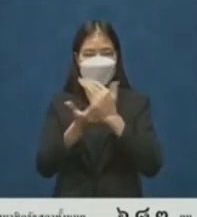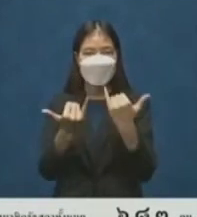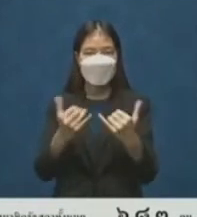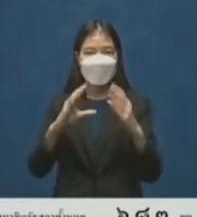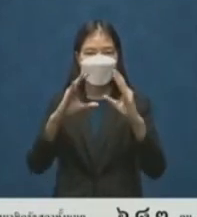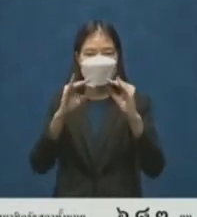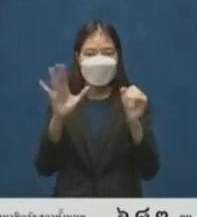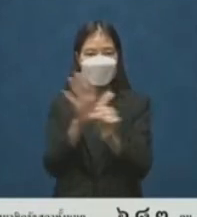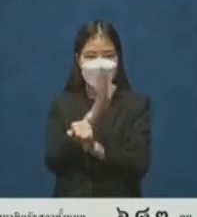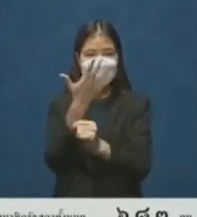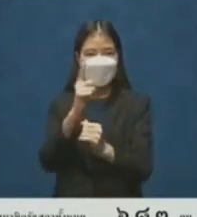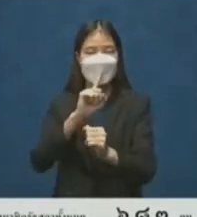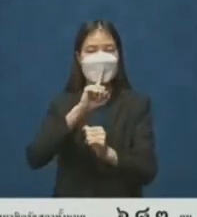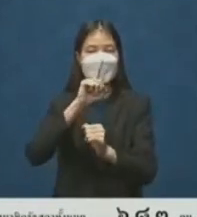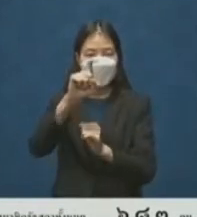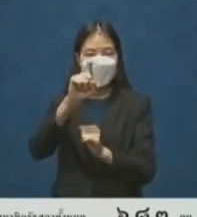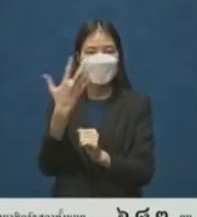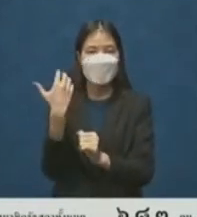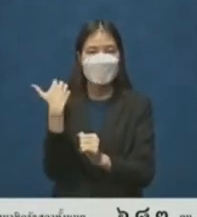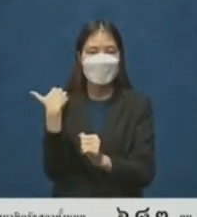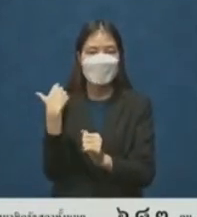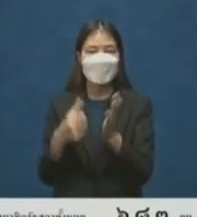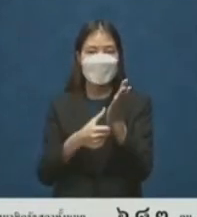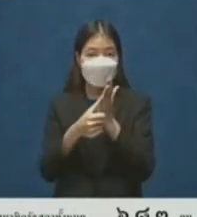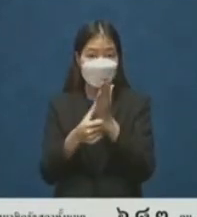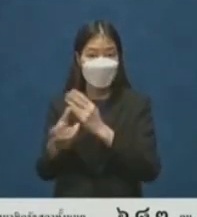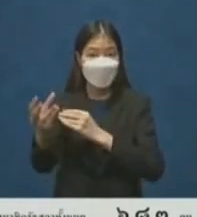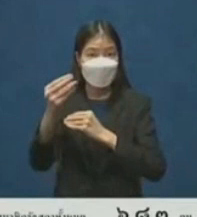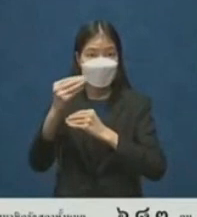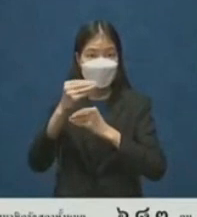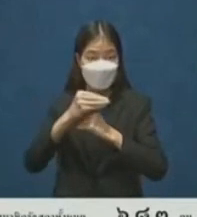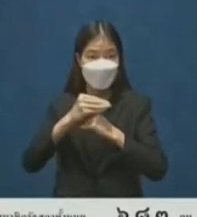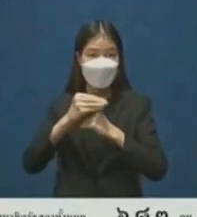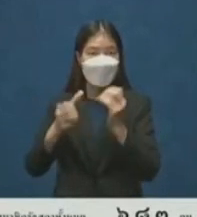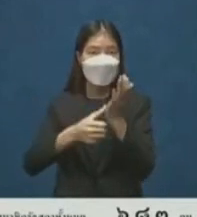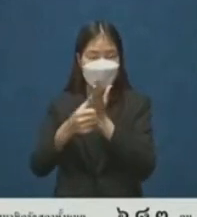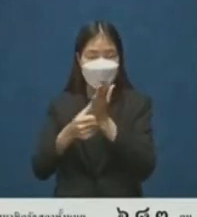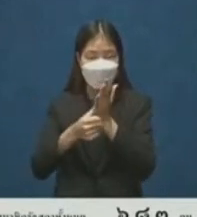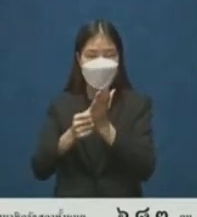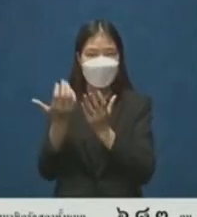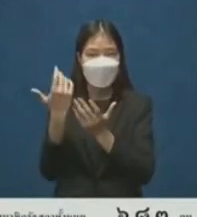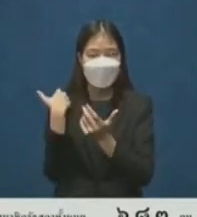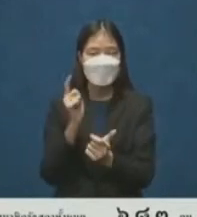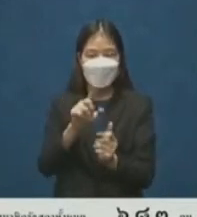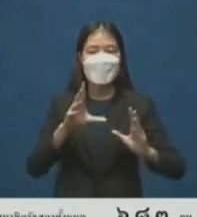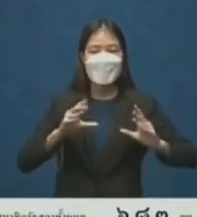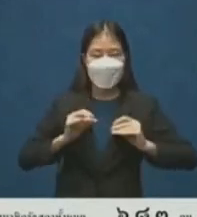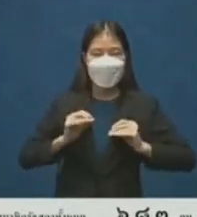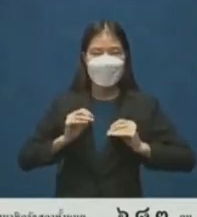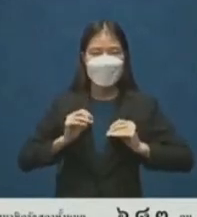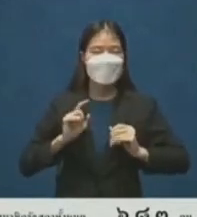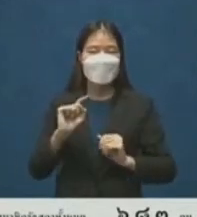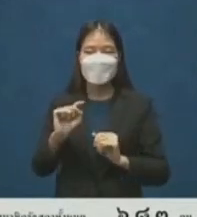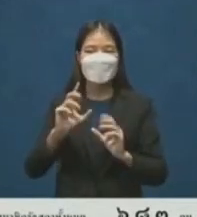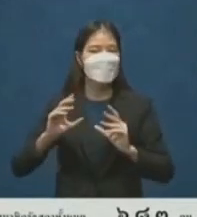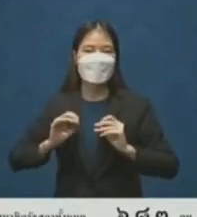ให้มีการแก้ไขหรือไม่องค์ประชุมครบแล้วก็ถามคำถามแรกผู้ใดเห็นควรให้มีการแก้ไขกดปุ่มเห็นด้ว